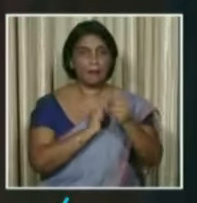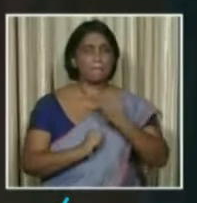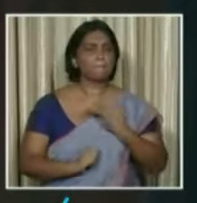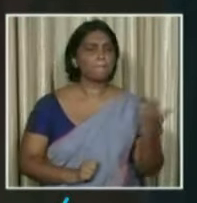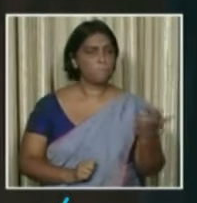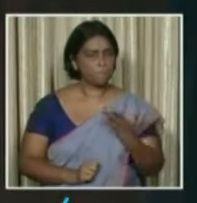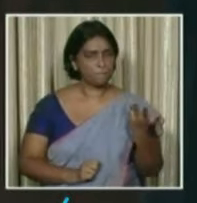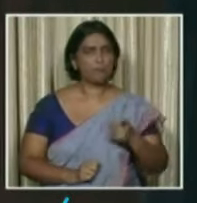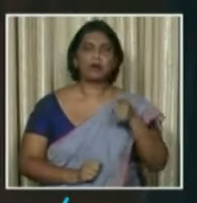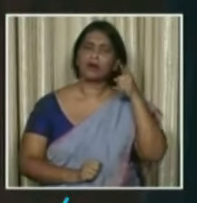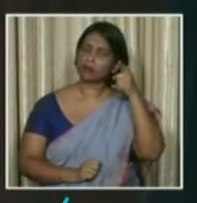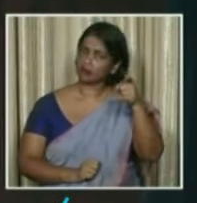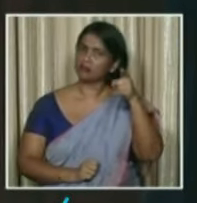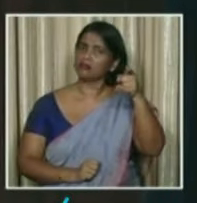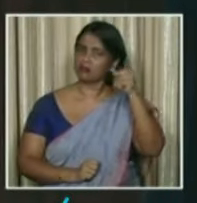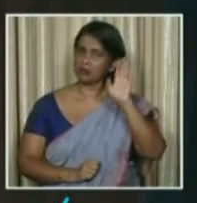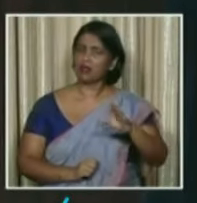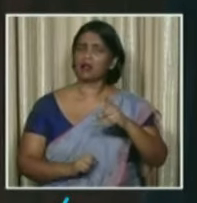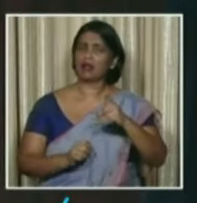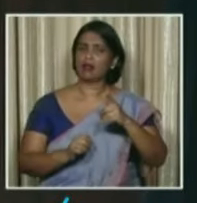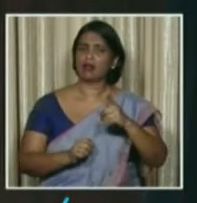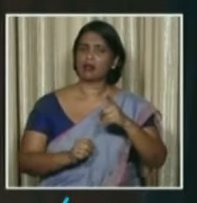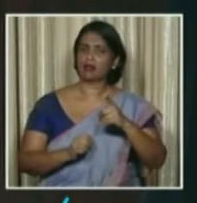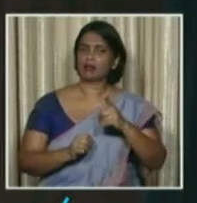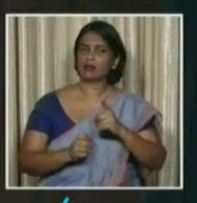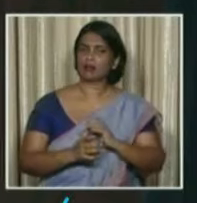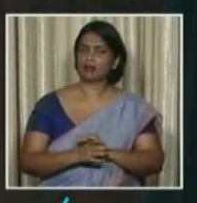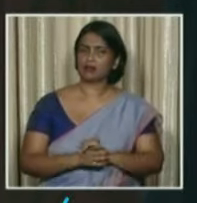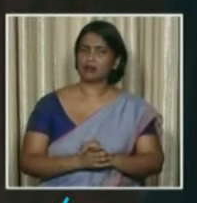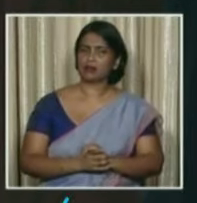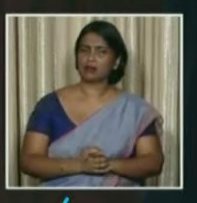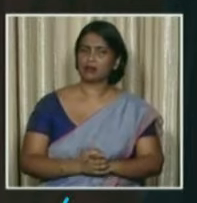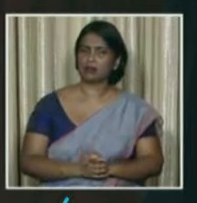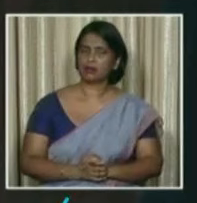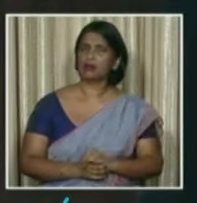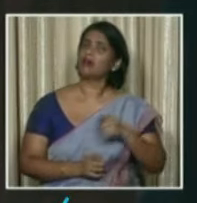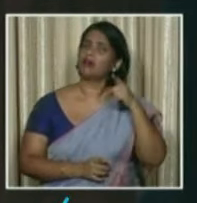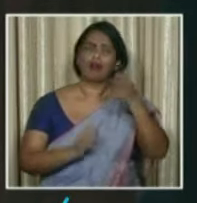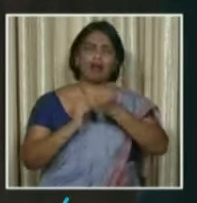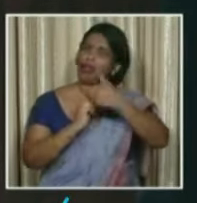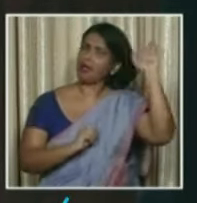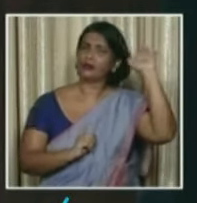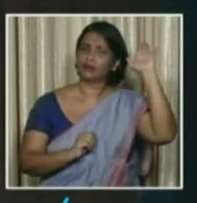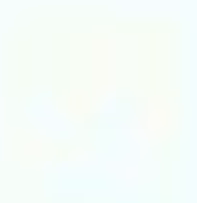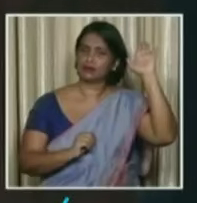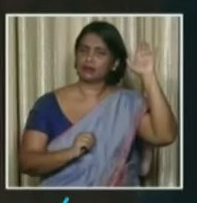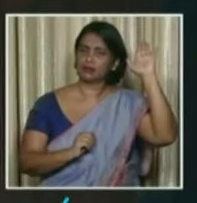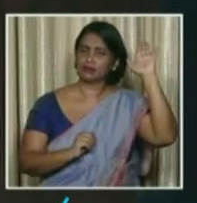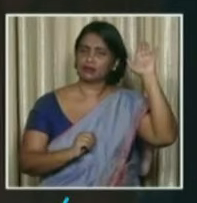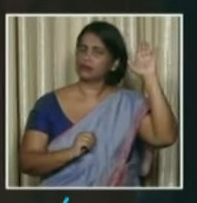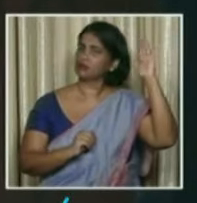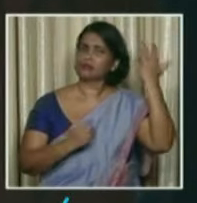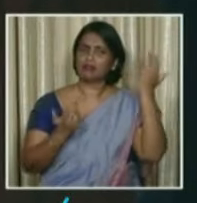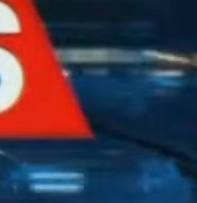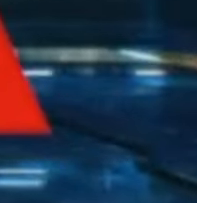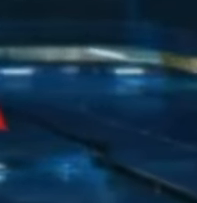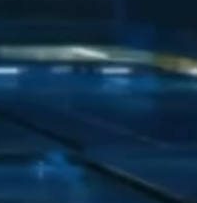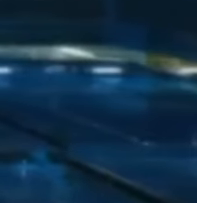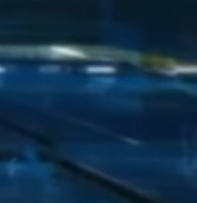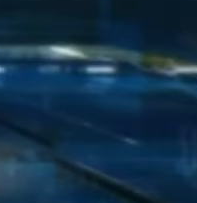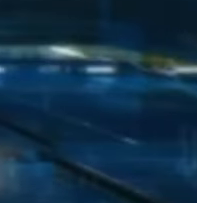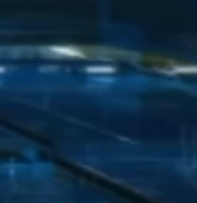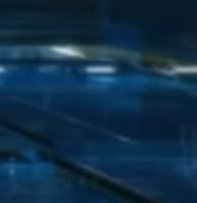නම් එතුමා ආසිම් ටු ස්ටෙප් ඩවුන් ඇන් ආස් ආස් ද ප්‍රයිම් මිනිස්ටර් ටු ලුක් අවුට් ද බවස් ඔෆ් ද ප්‍රෙසිඩන්ට්.